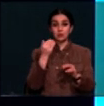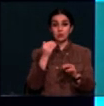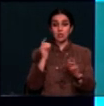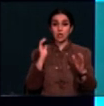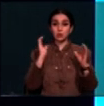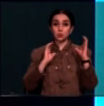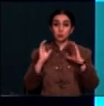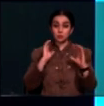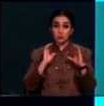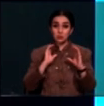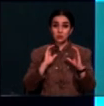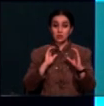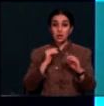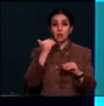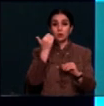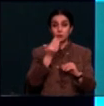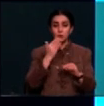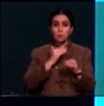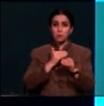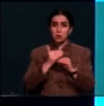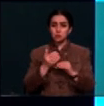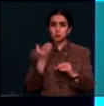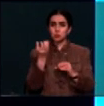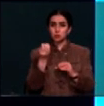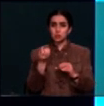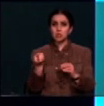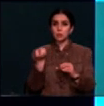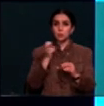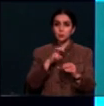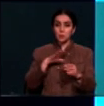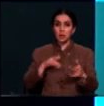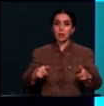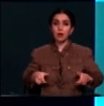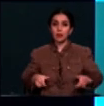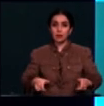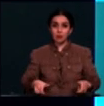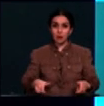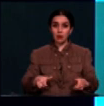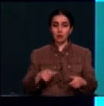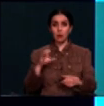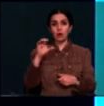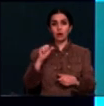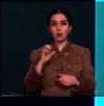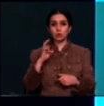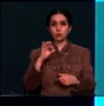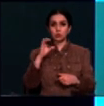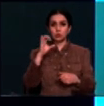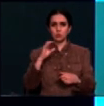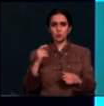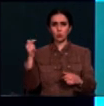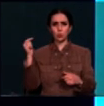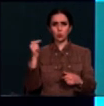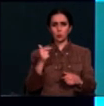Смоленскому институту. Позднее других приехал генерал Аносов. У него было большое,